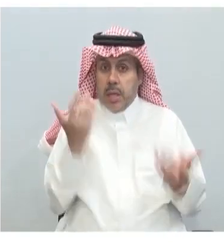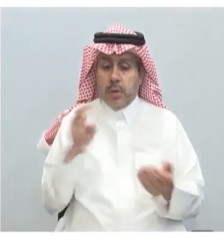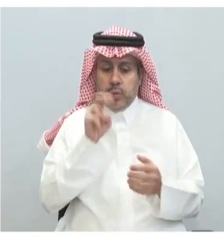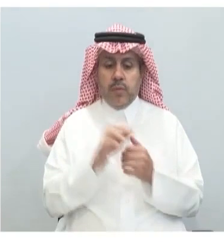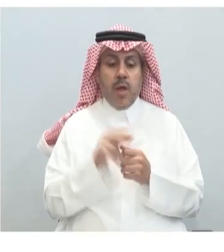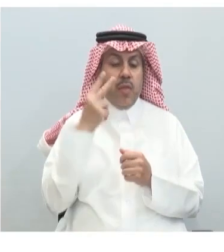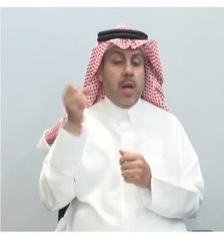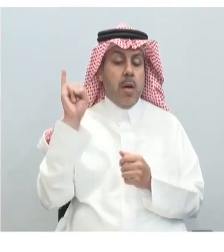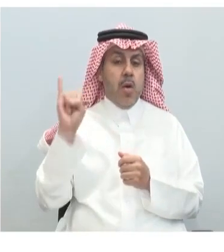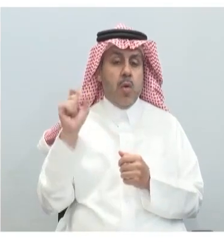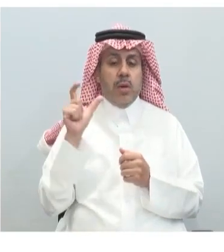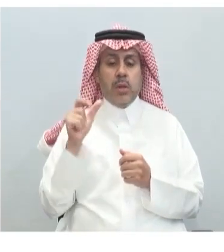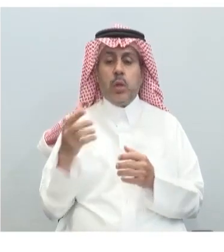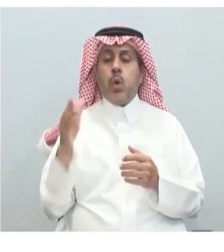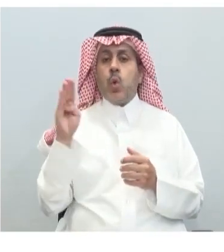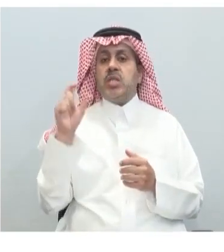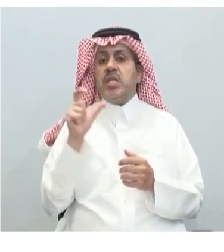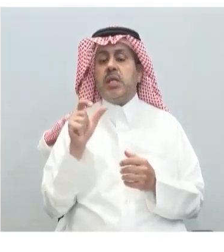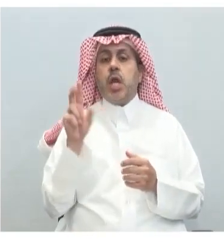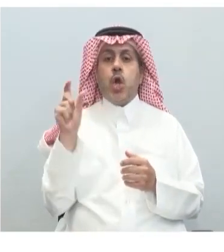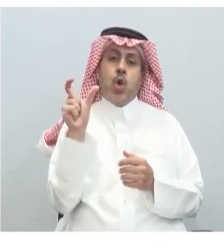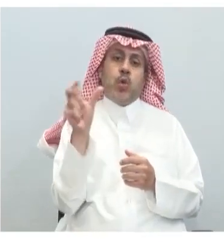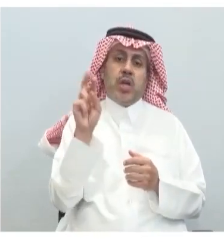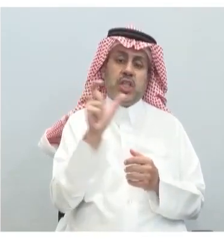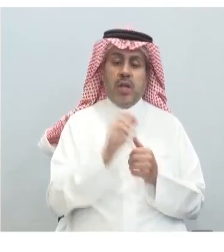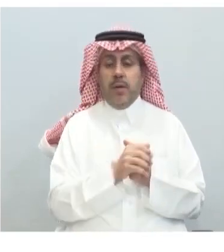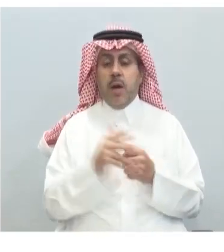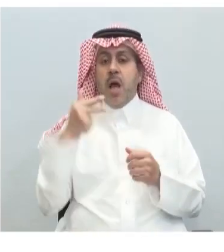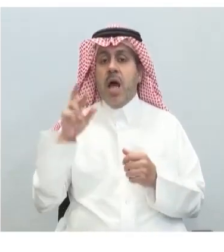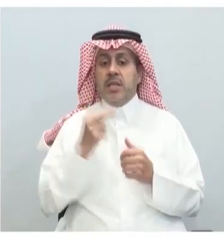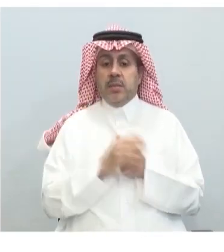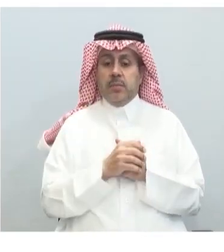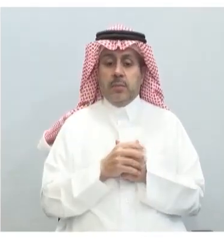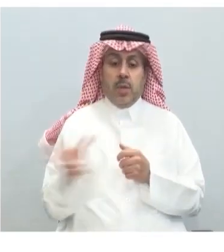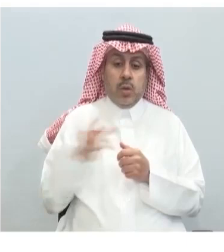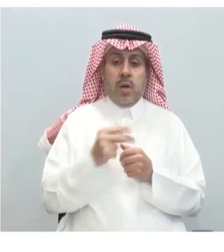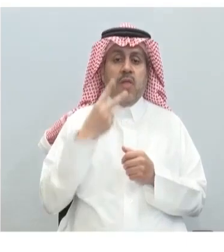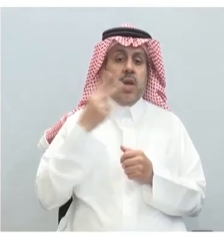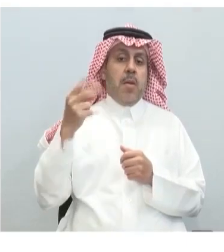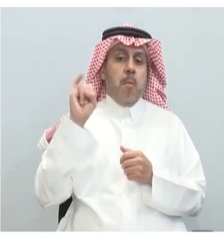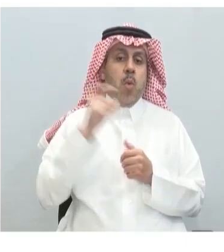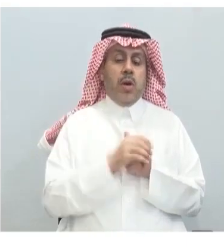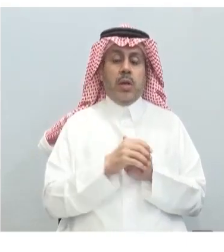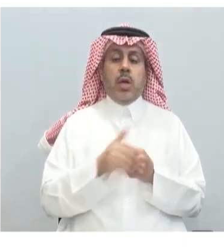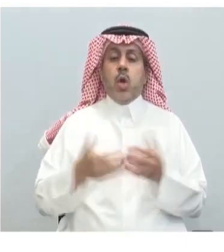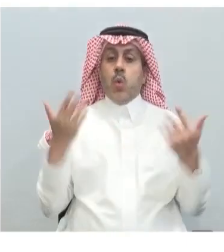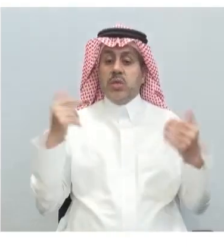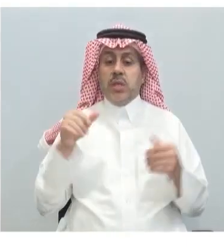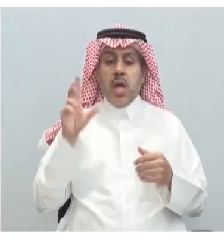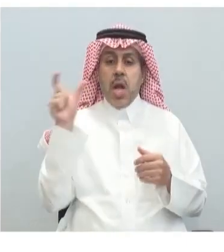2 مول من اكسيد النيتروجين مع 1 مول من الاكسجين بحاله غازيه يعطيني 2 مول من ثاني اكسيد